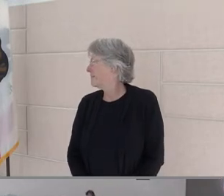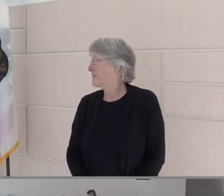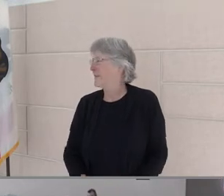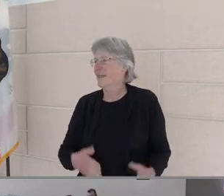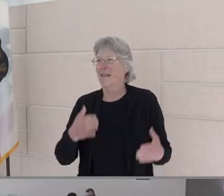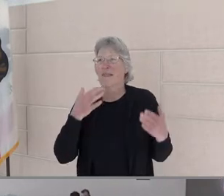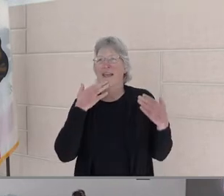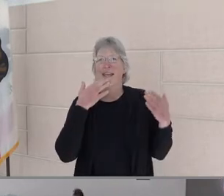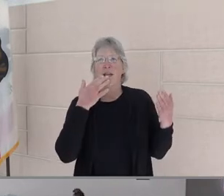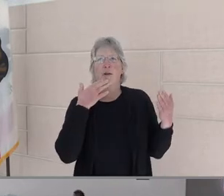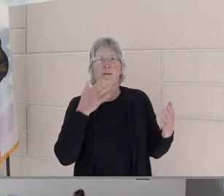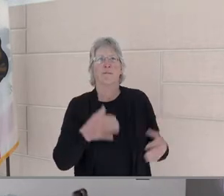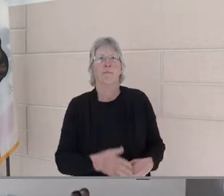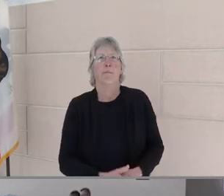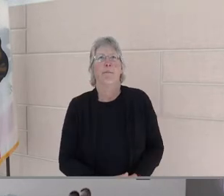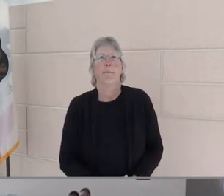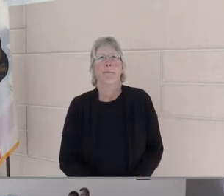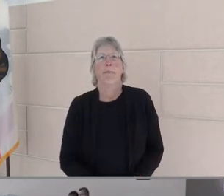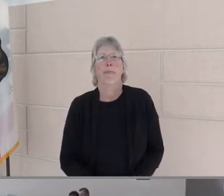สมอกุล